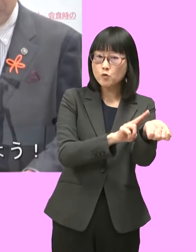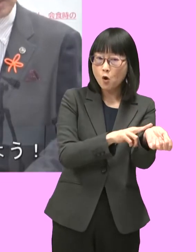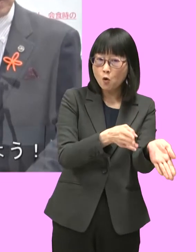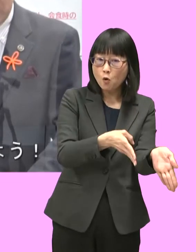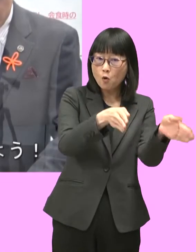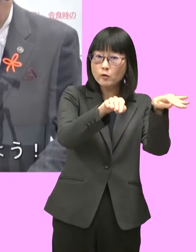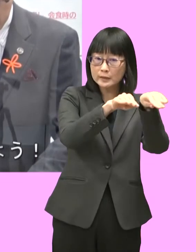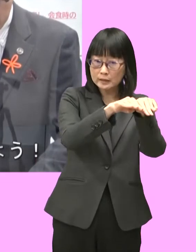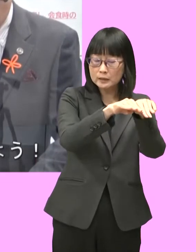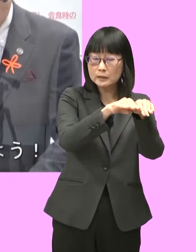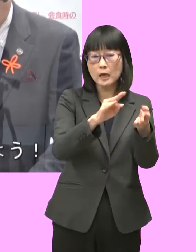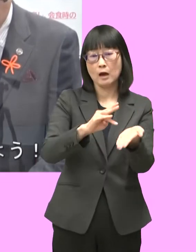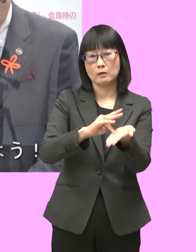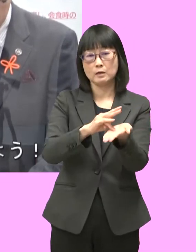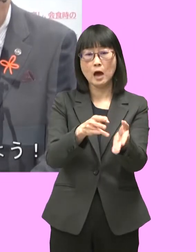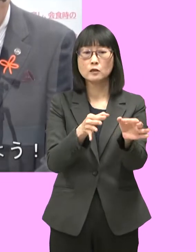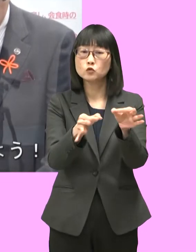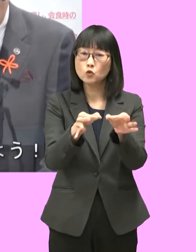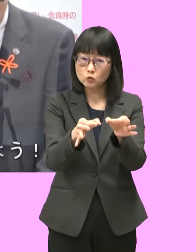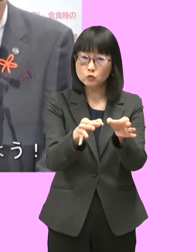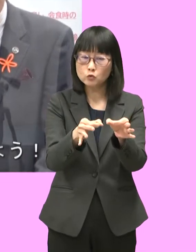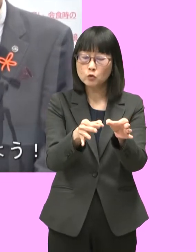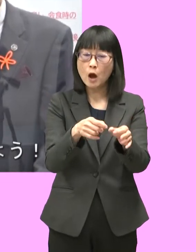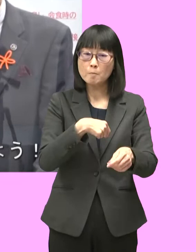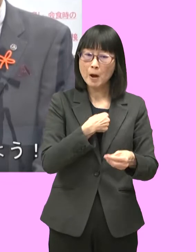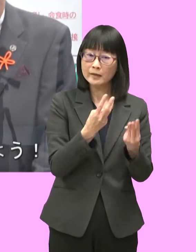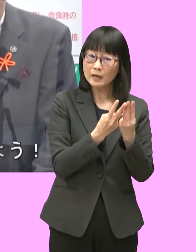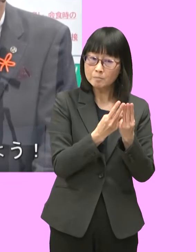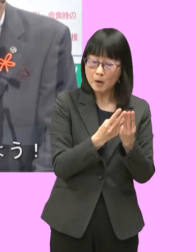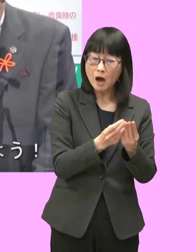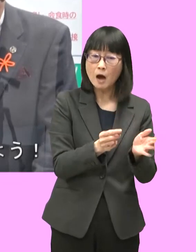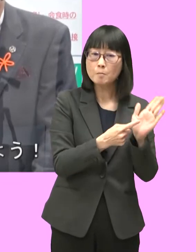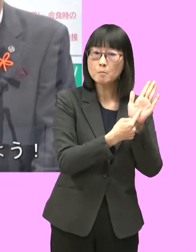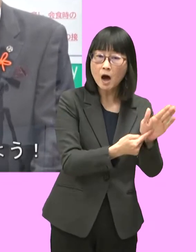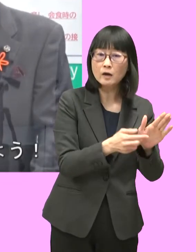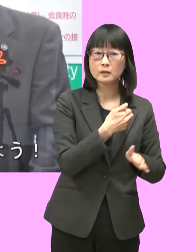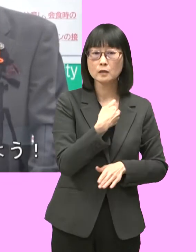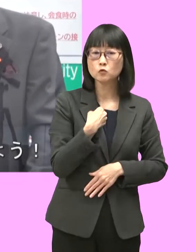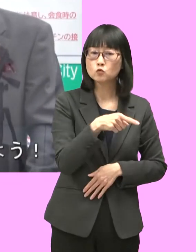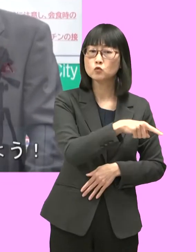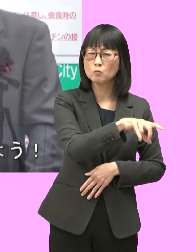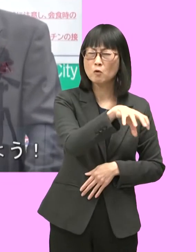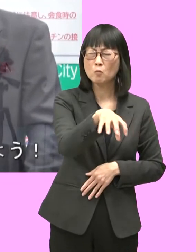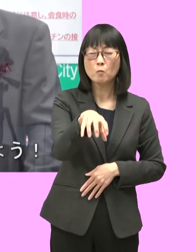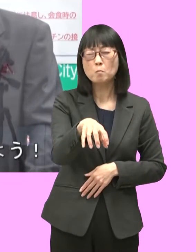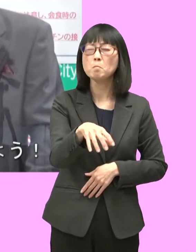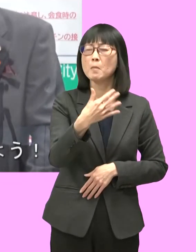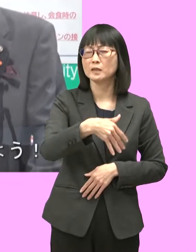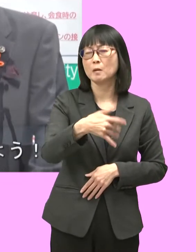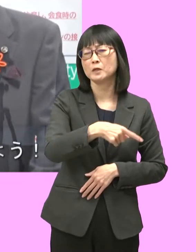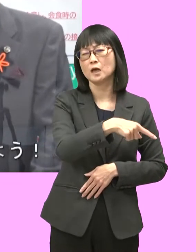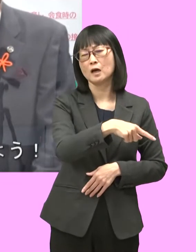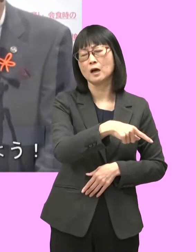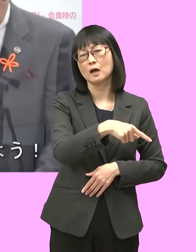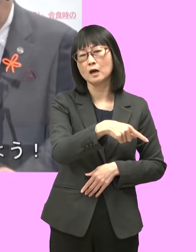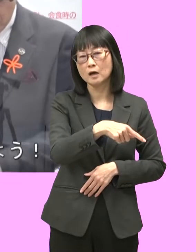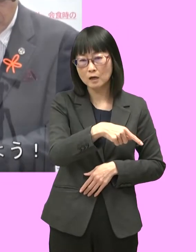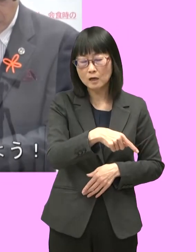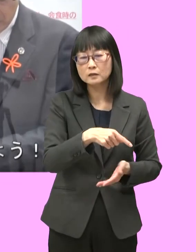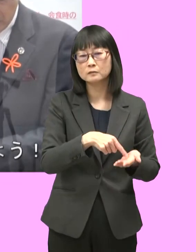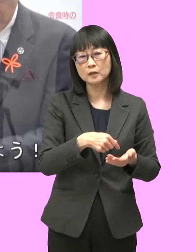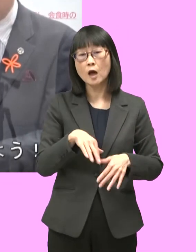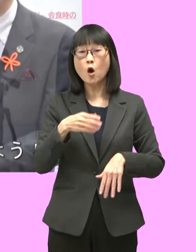基盤整備も、まあ、必ずしも進んでいるわけじゃありませんで、まあ、本市におきましてもですね、医療機関は23箇所、そ